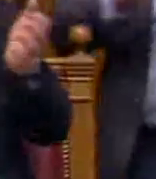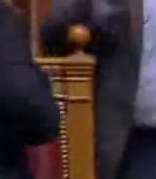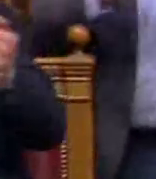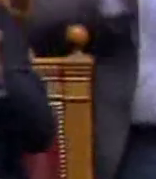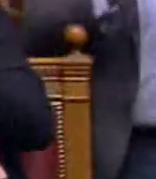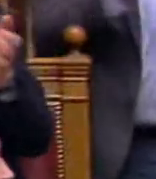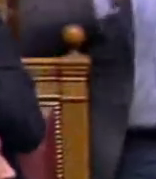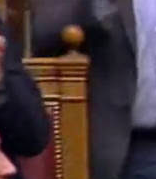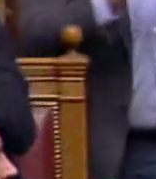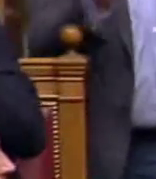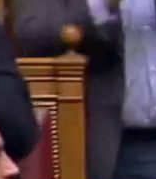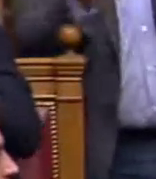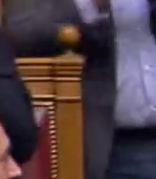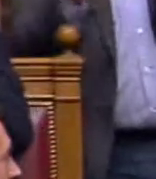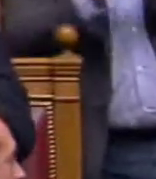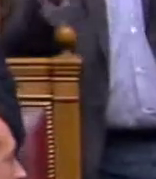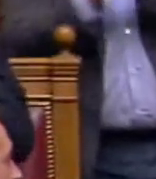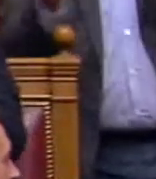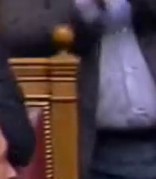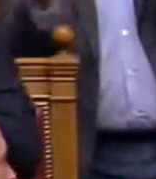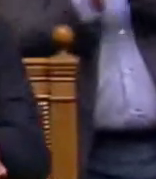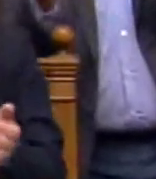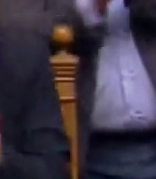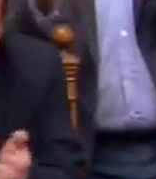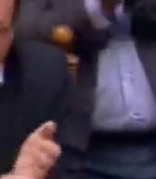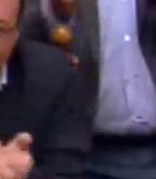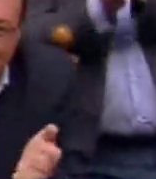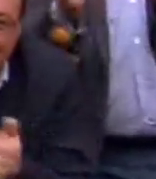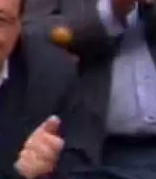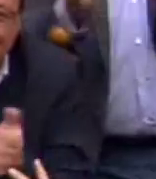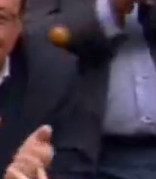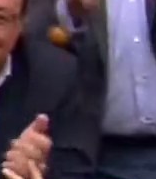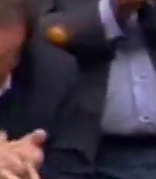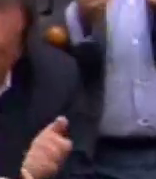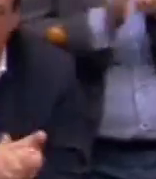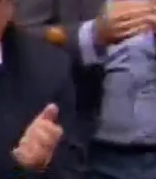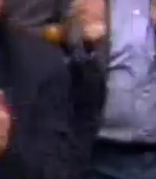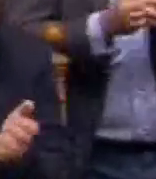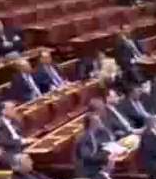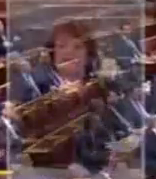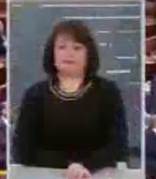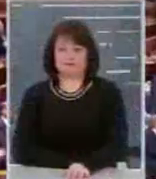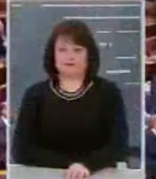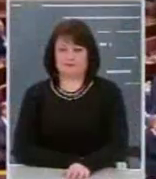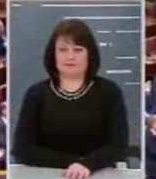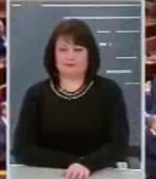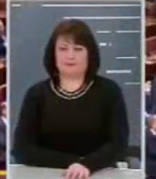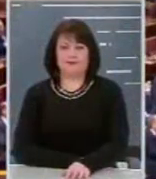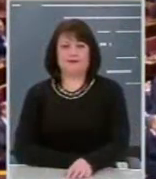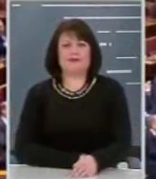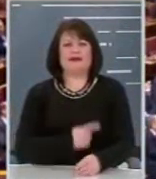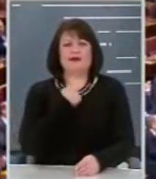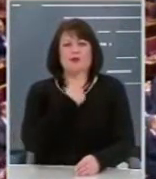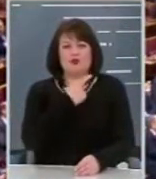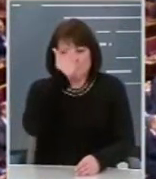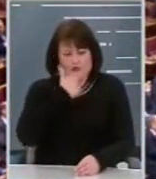της συζήτησης. Φανταστείτε αν τέτοια ζητήματα υπήρχαν όχι στον πρόεδρο του κόμματος, σε έναν απλό βουλευτή τι θα είχατε κάνει εσείς.